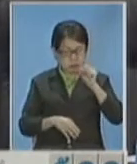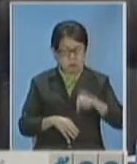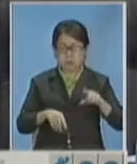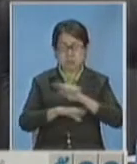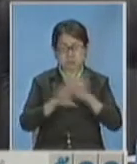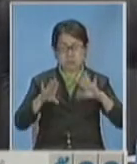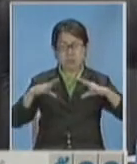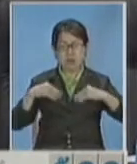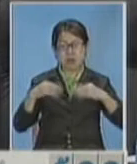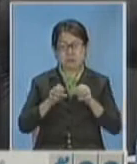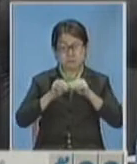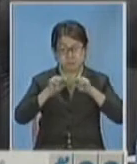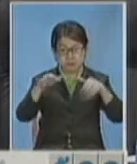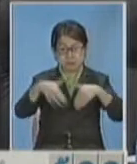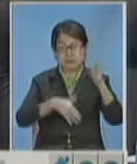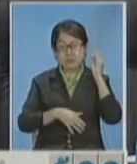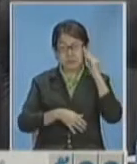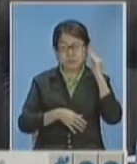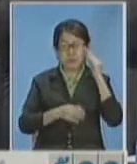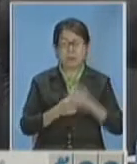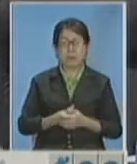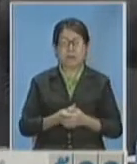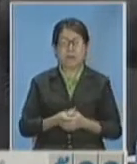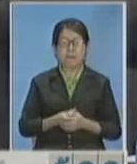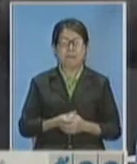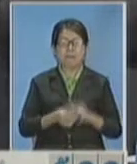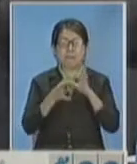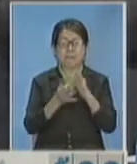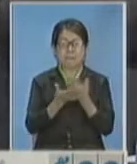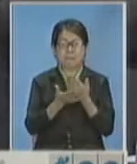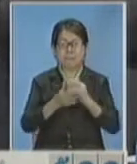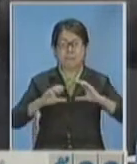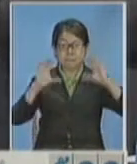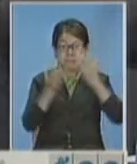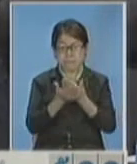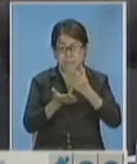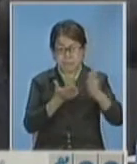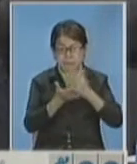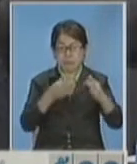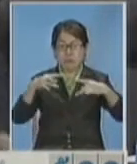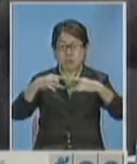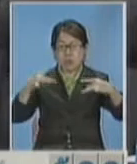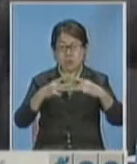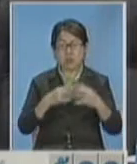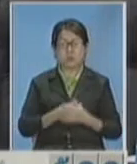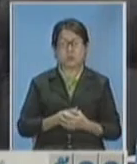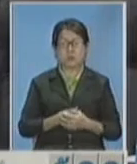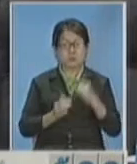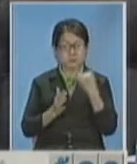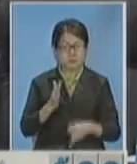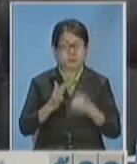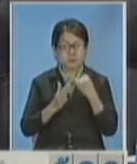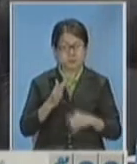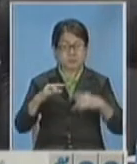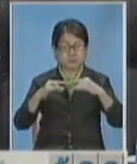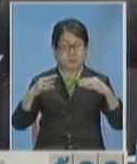ให้ท่านสมาชิกแล้วก็พี่น้องประชาชนได้รับทราบด้วยว่านี่เป็นการใช้งบประมาณที่ไม่มีหลักการไม่ถูกที่ไม่ถูกทางแล้วก็แกว่งไป